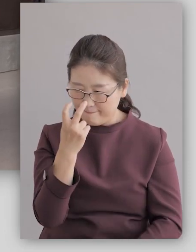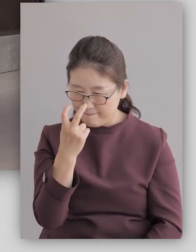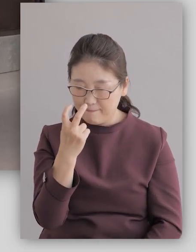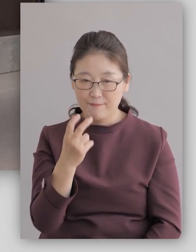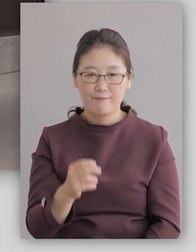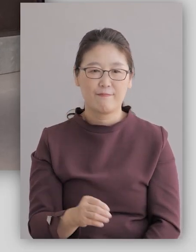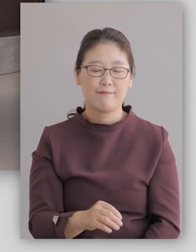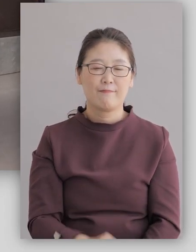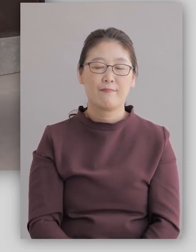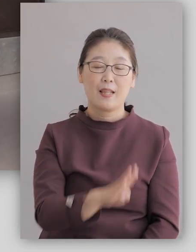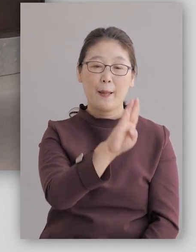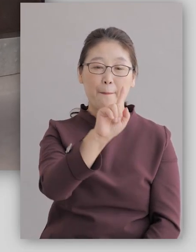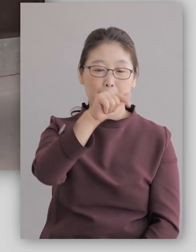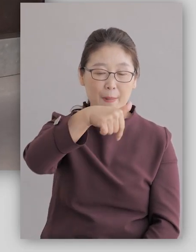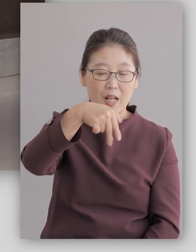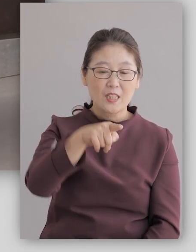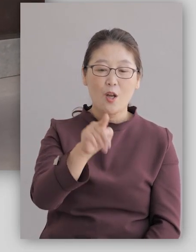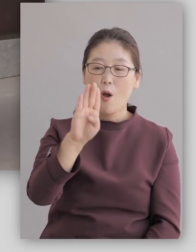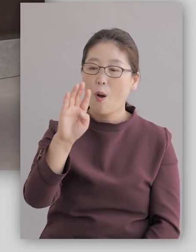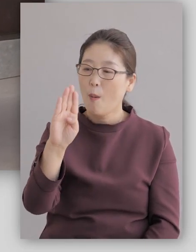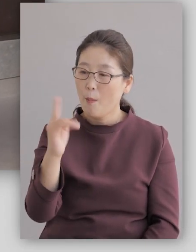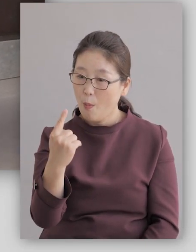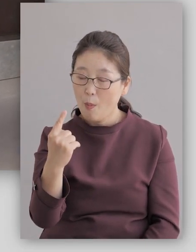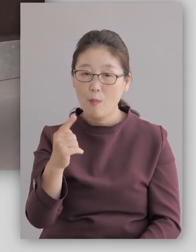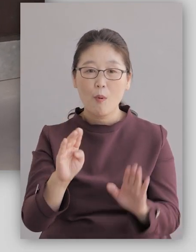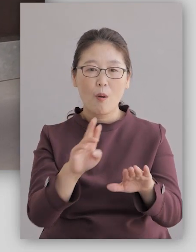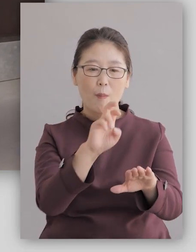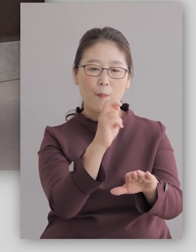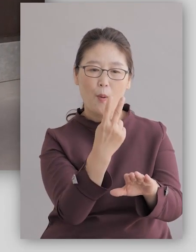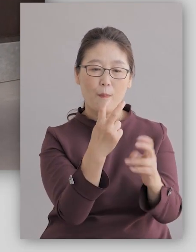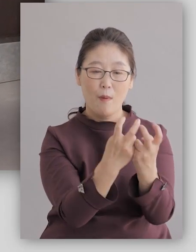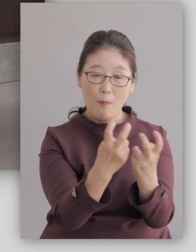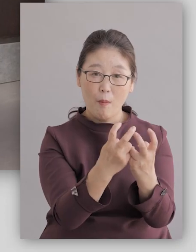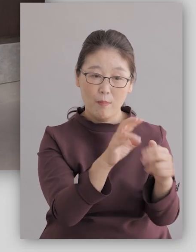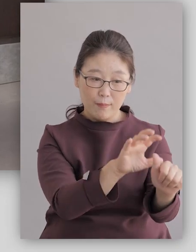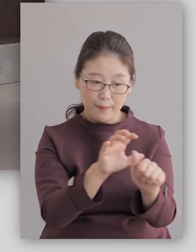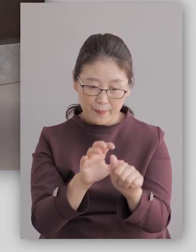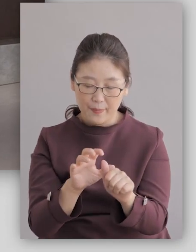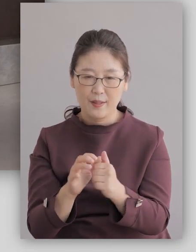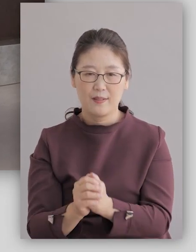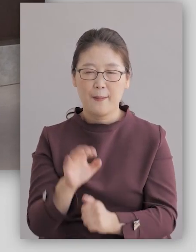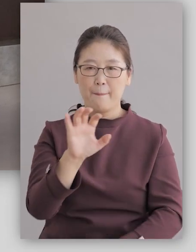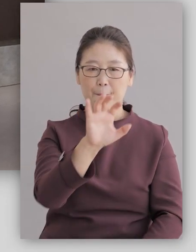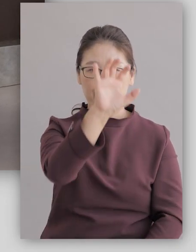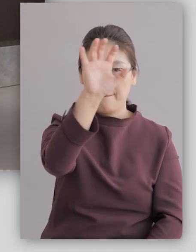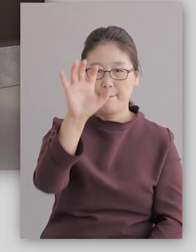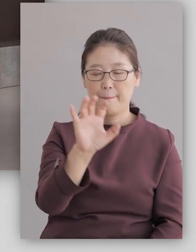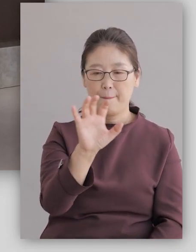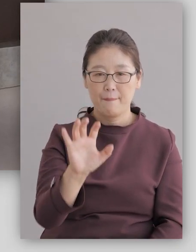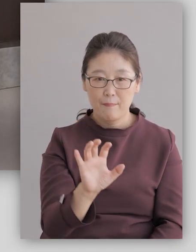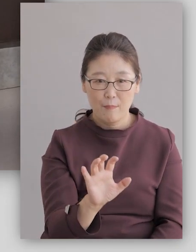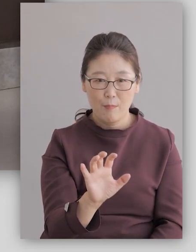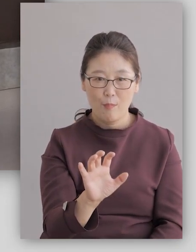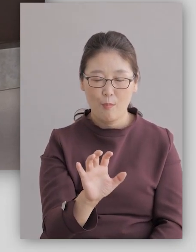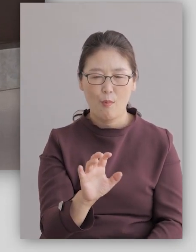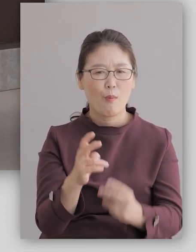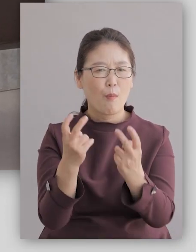박서보 작가님은 묘법이라는 부분을 통해서 끊임없는 그 반복적인 행위를